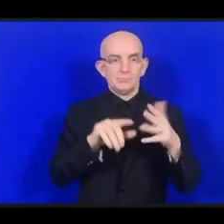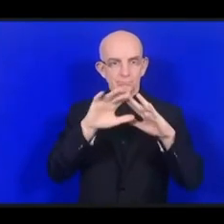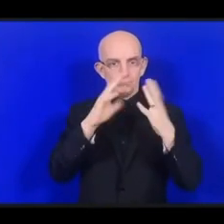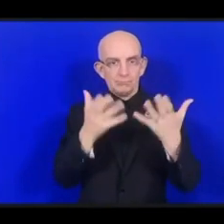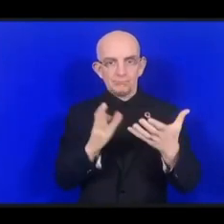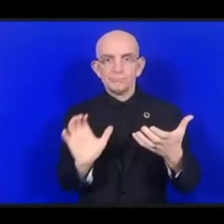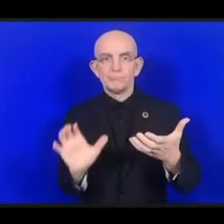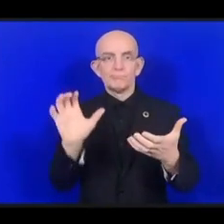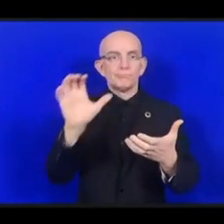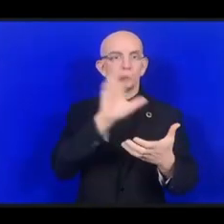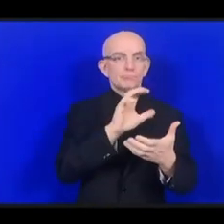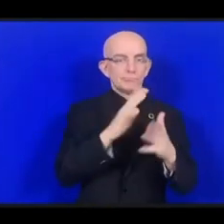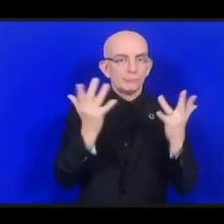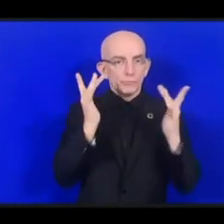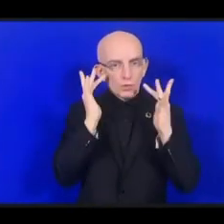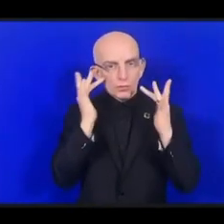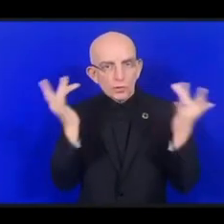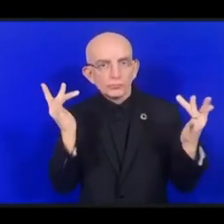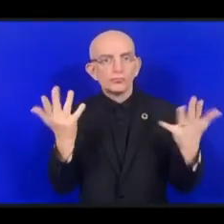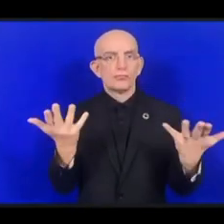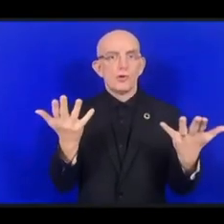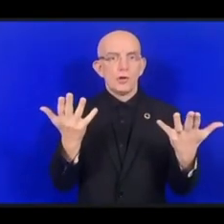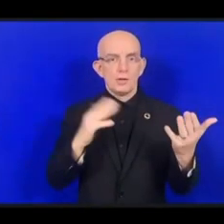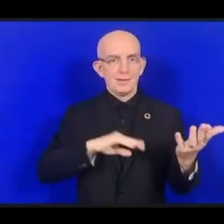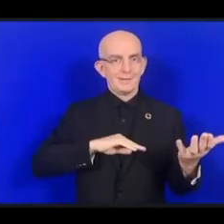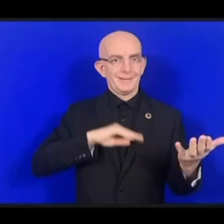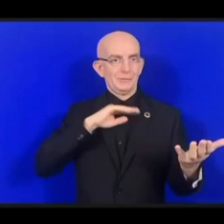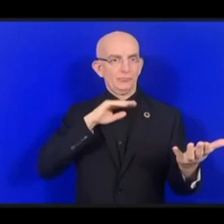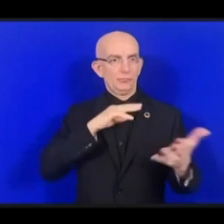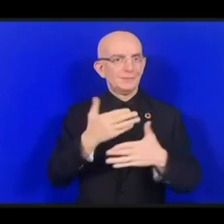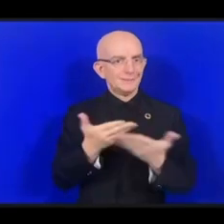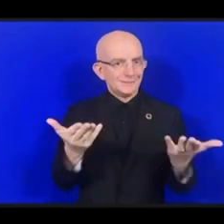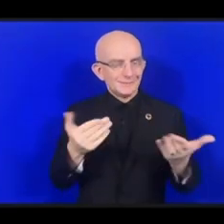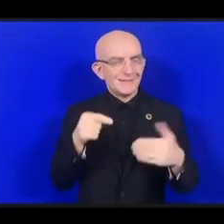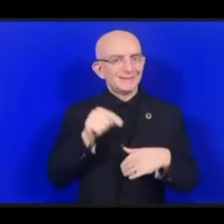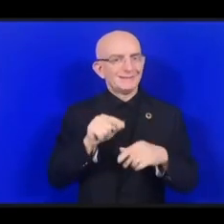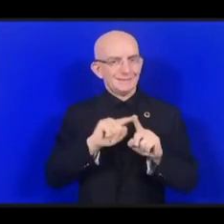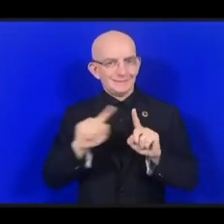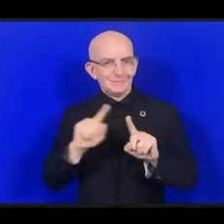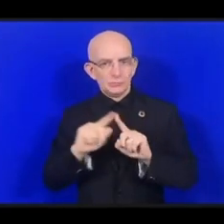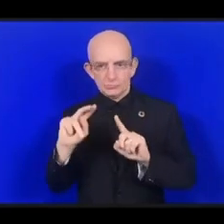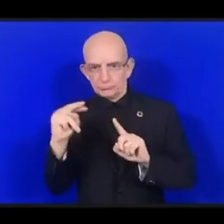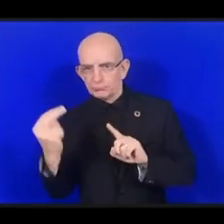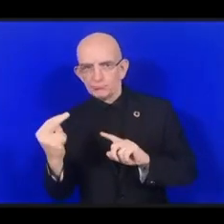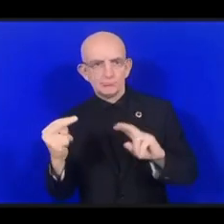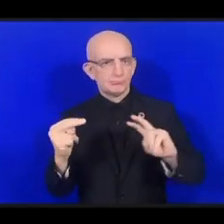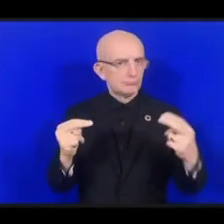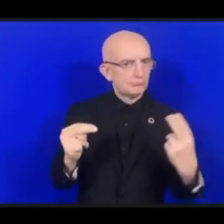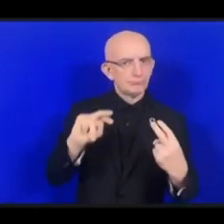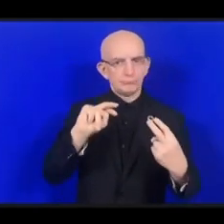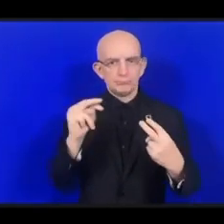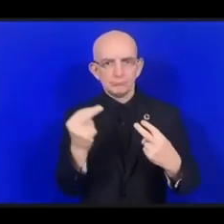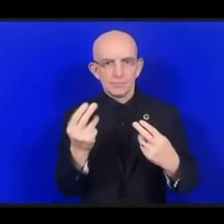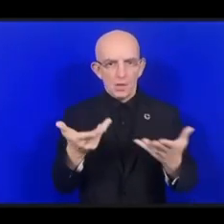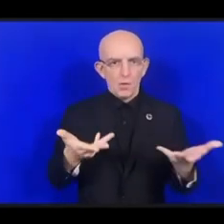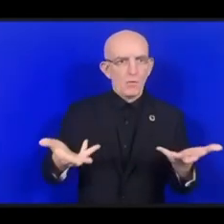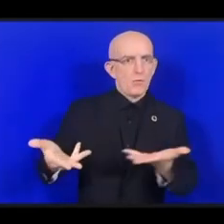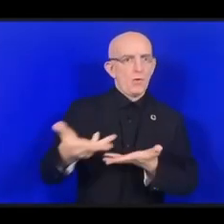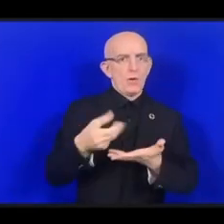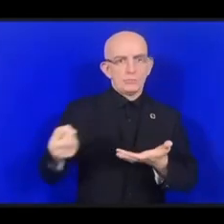مهما لمناقشات حوكمه الانترنت والا فان اننا لن نتمكن من